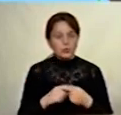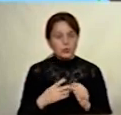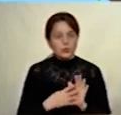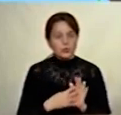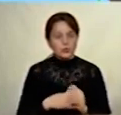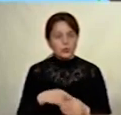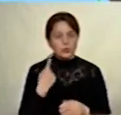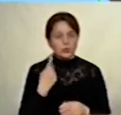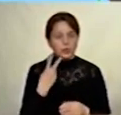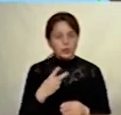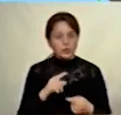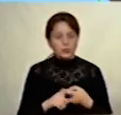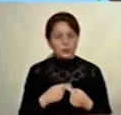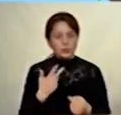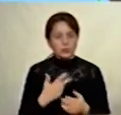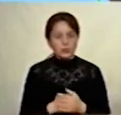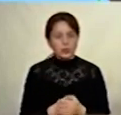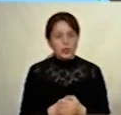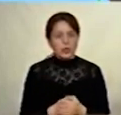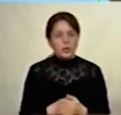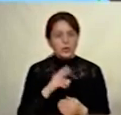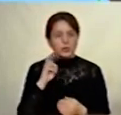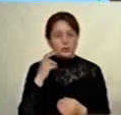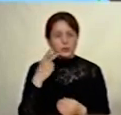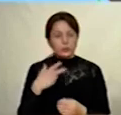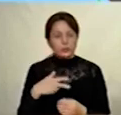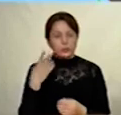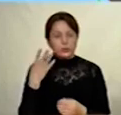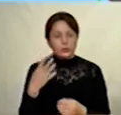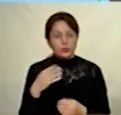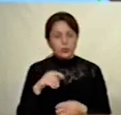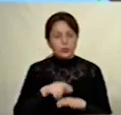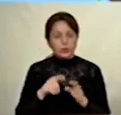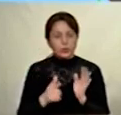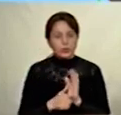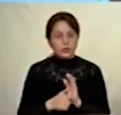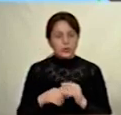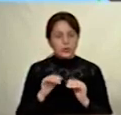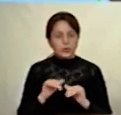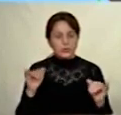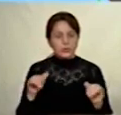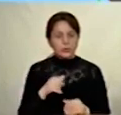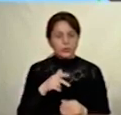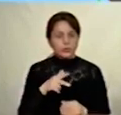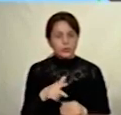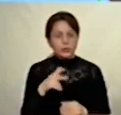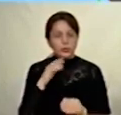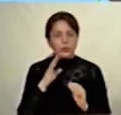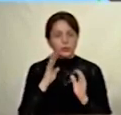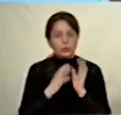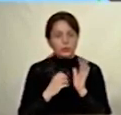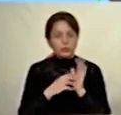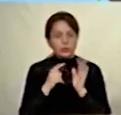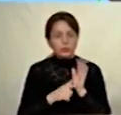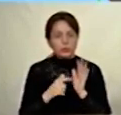1 ga 2 ni qo'shsak 3. 234 ni 17 ga ko'paytirsak 3978 hosil bo'ldi. Endi